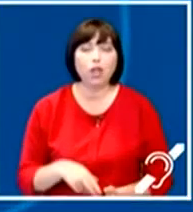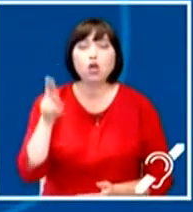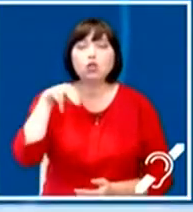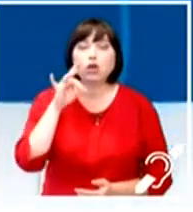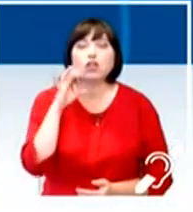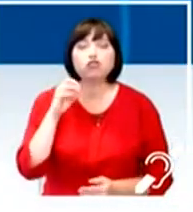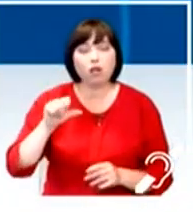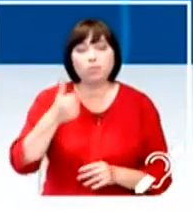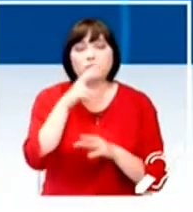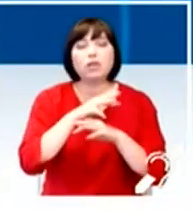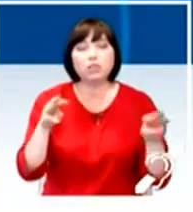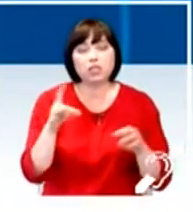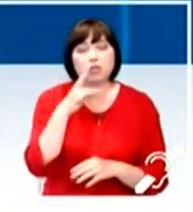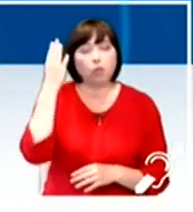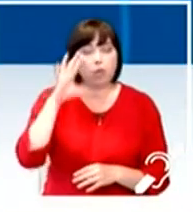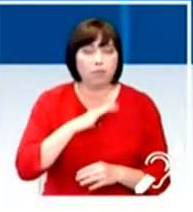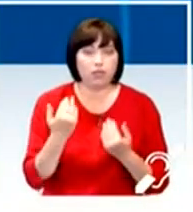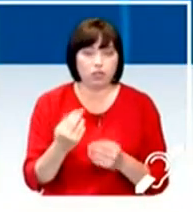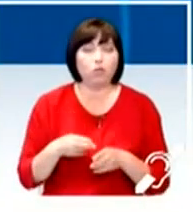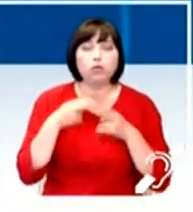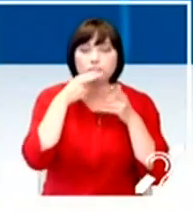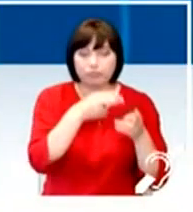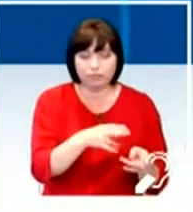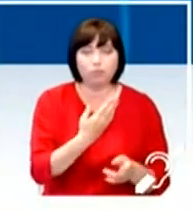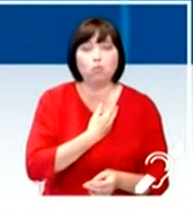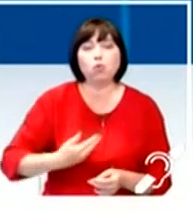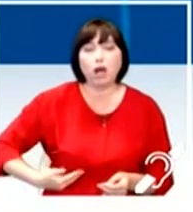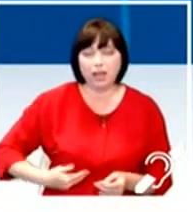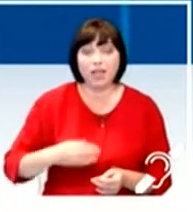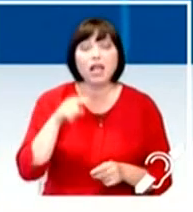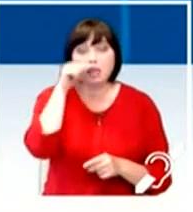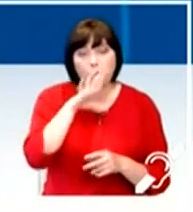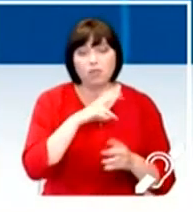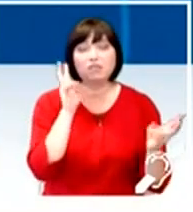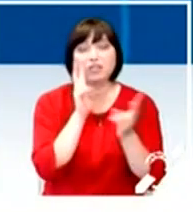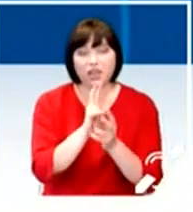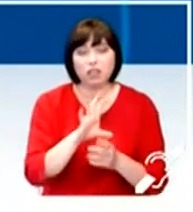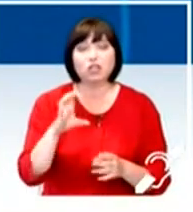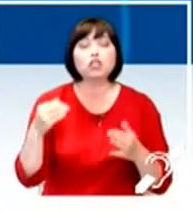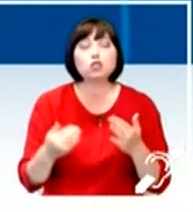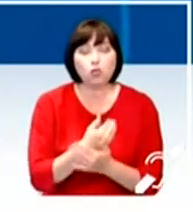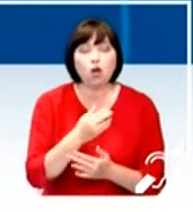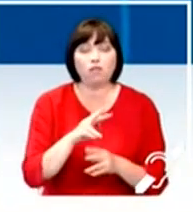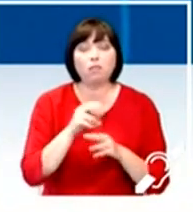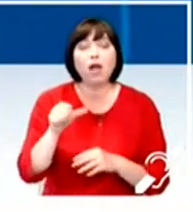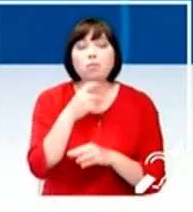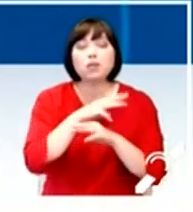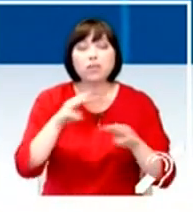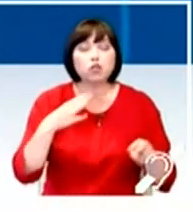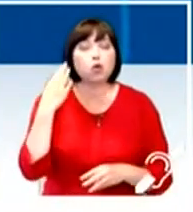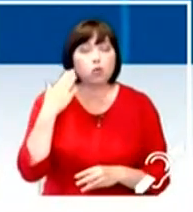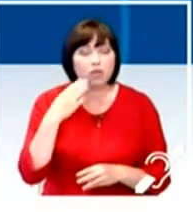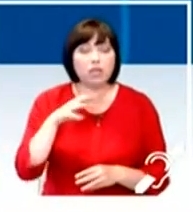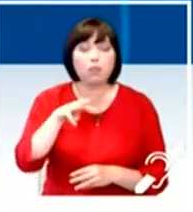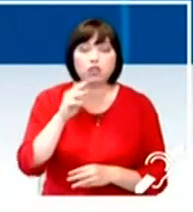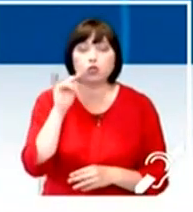Dorin Recean, premierul Republicii Moldova, a făcut azi o vizită privată la București, în cursul căreia s-a întâlnit cu noul prim-ministru al României, Marcel